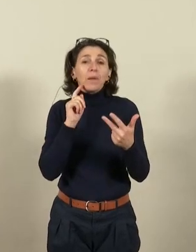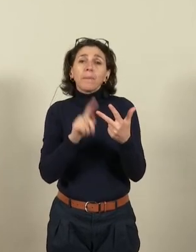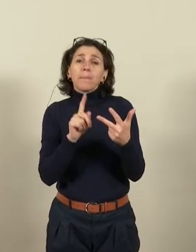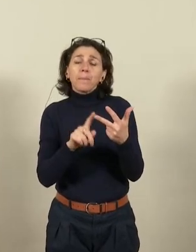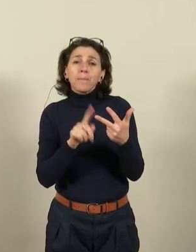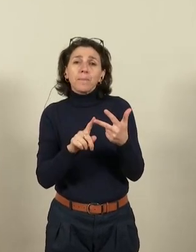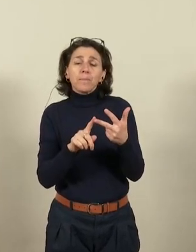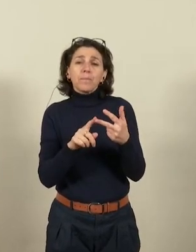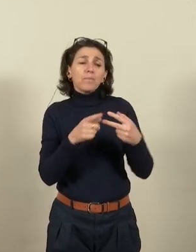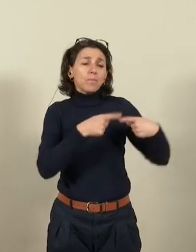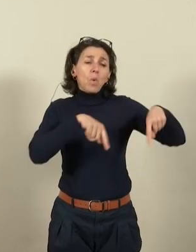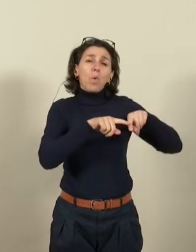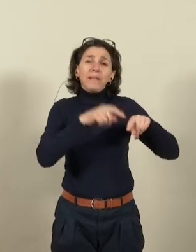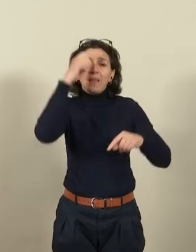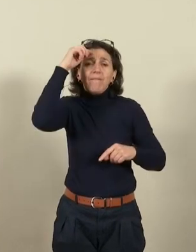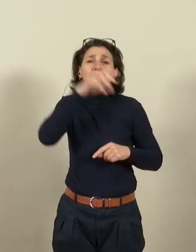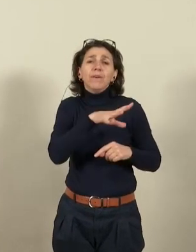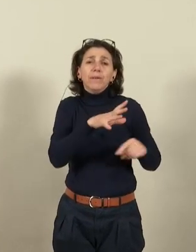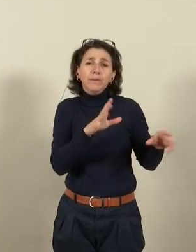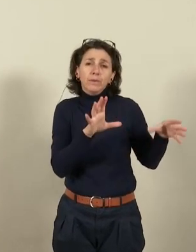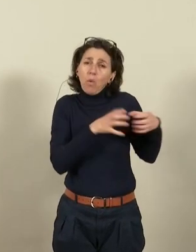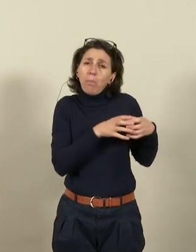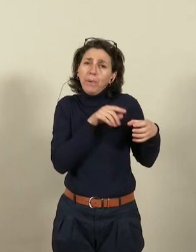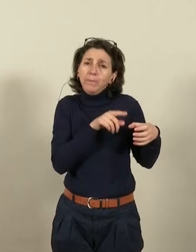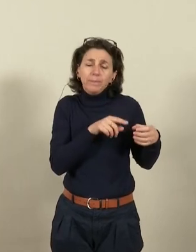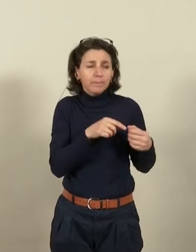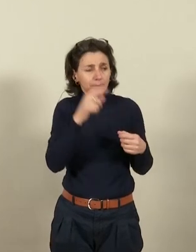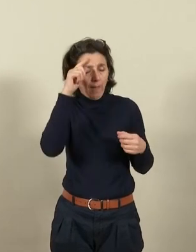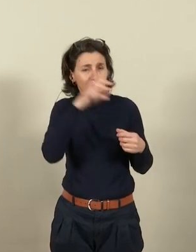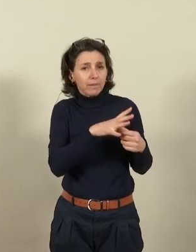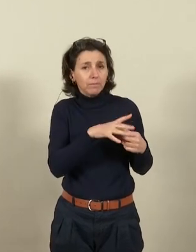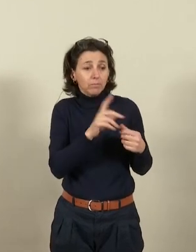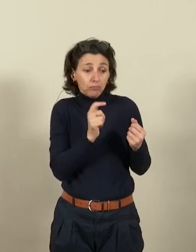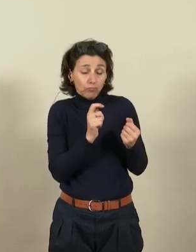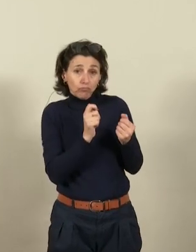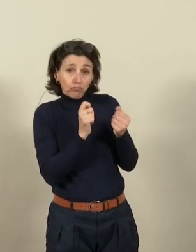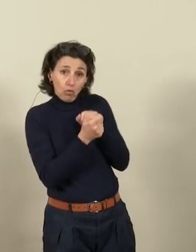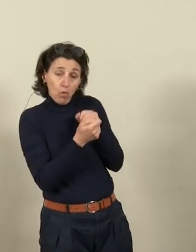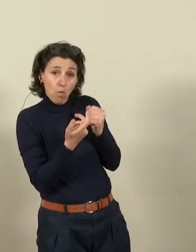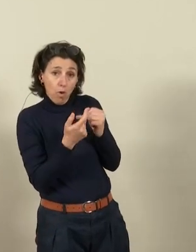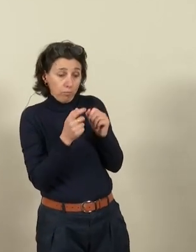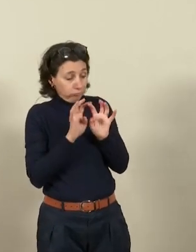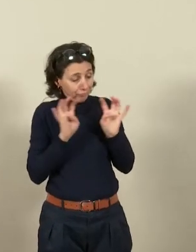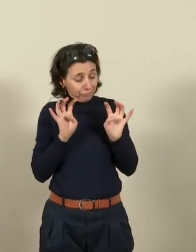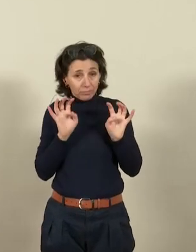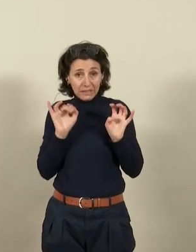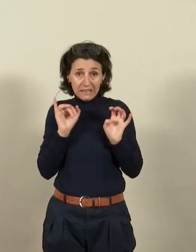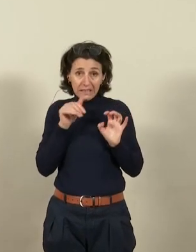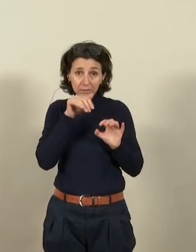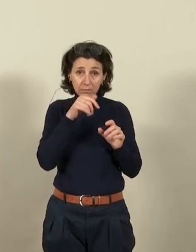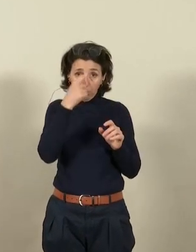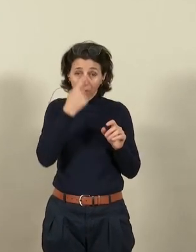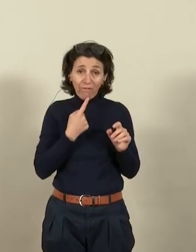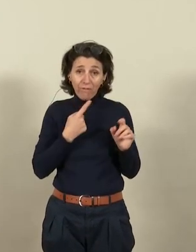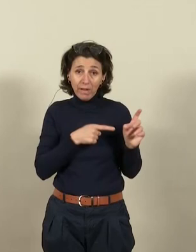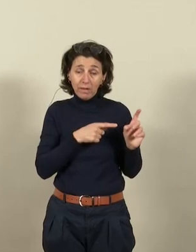d'avis donc le comité d'avis il y a un seul changement c'est sa composition on ne pouvait pas on ne c'était une